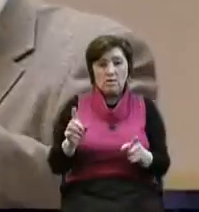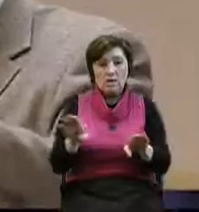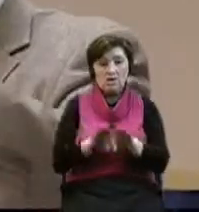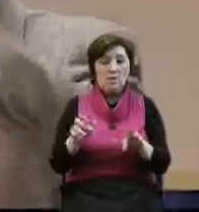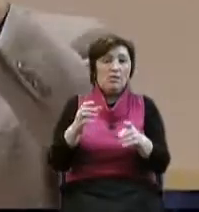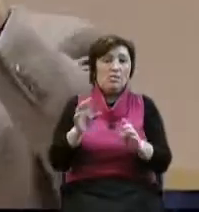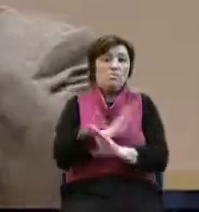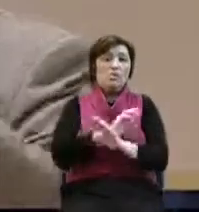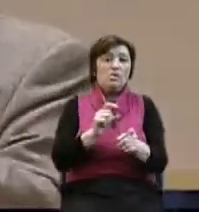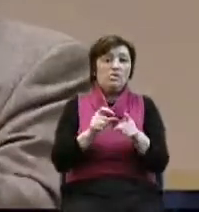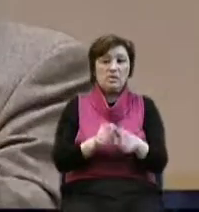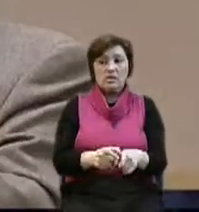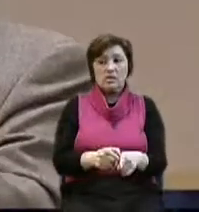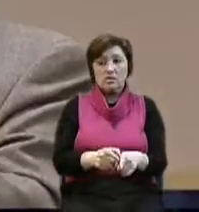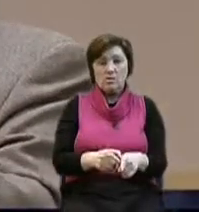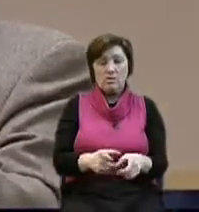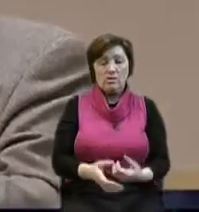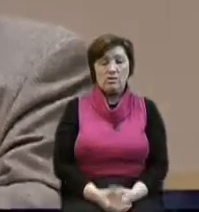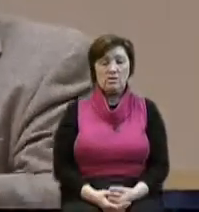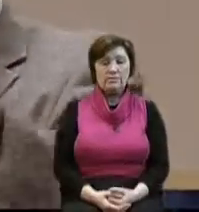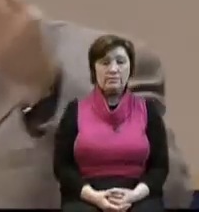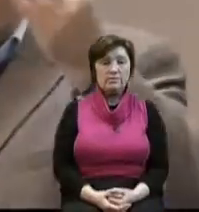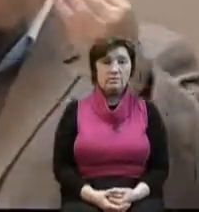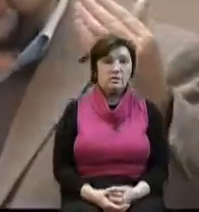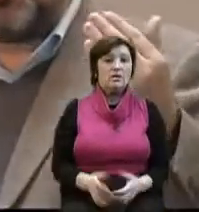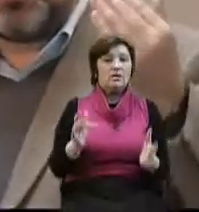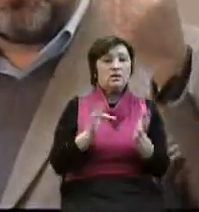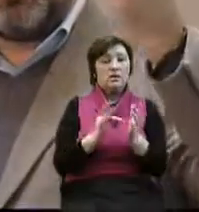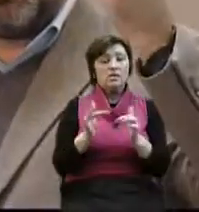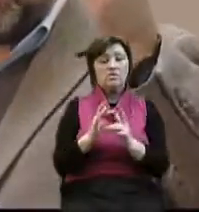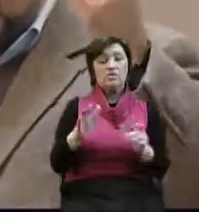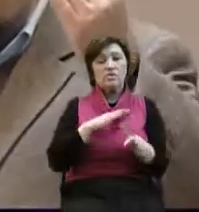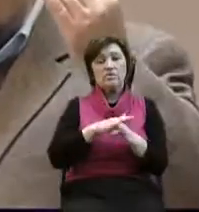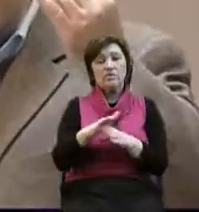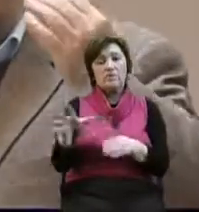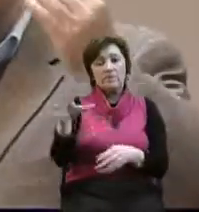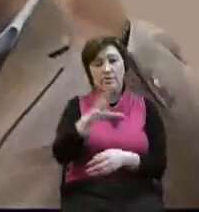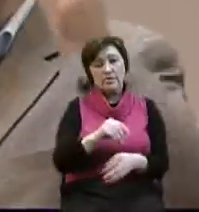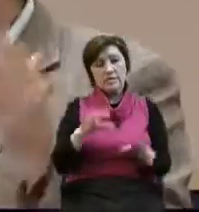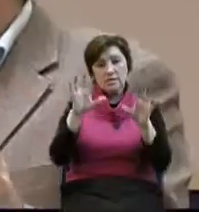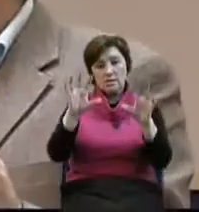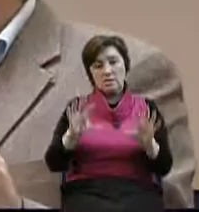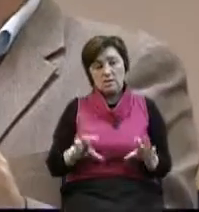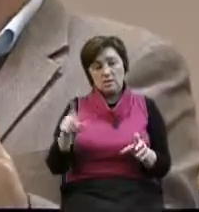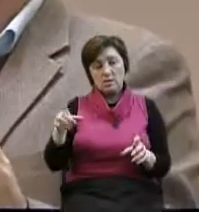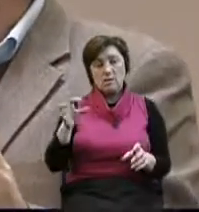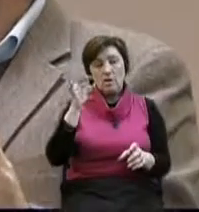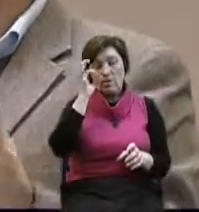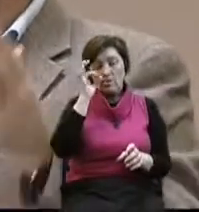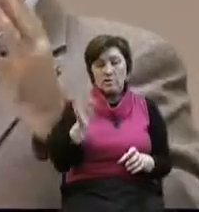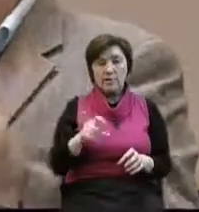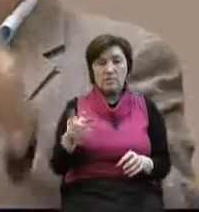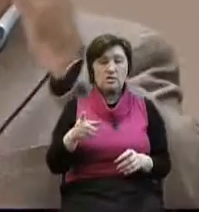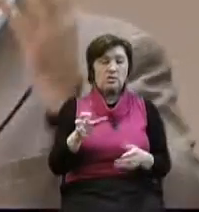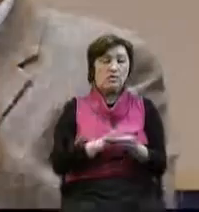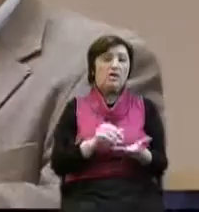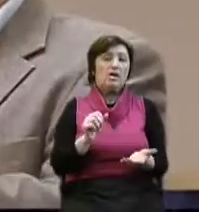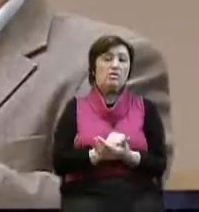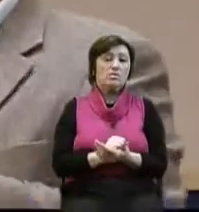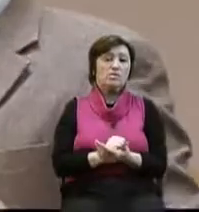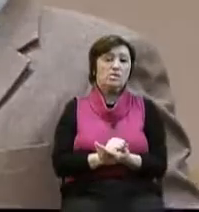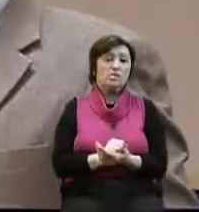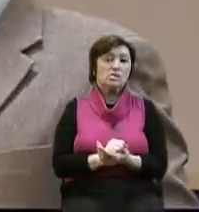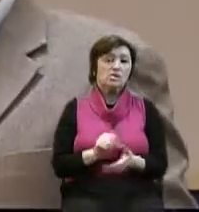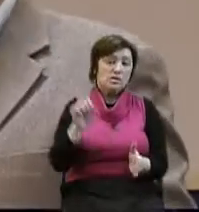исполнить закон. Он исполнил закон. И они обвинили его в том, что он нарушил его, и хотели убить, и убили